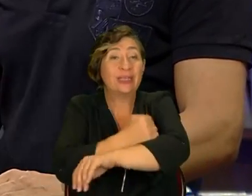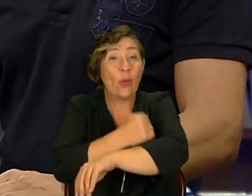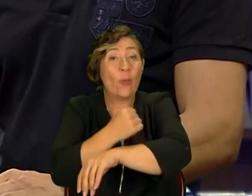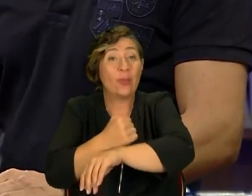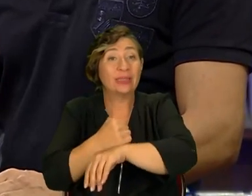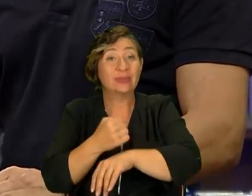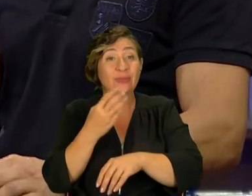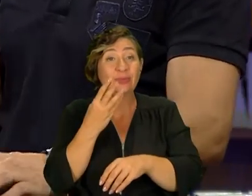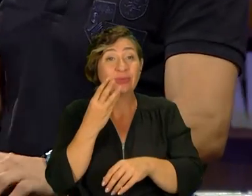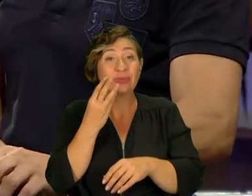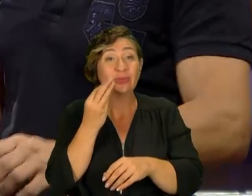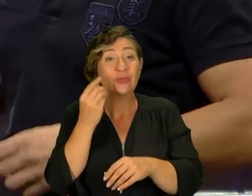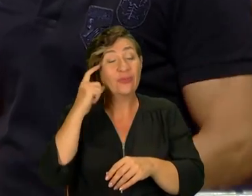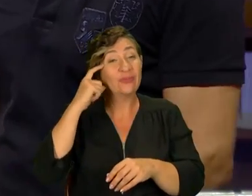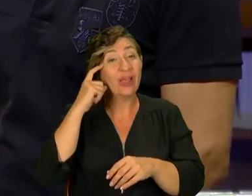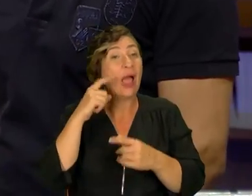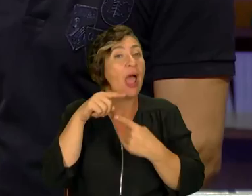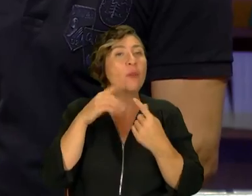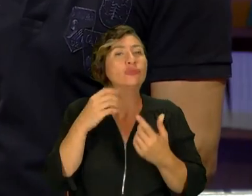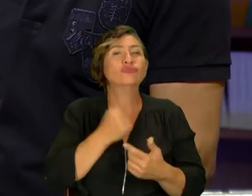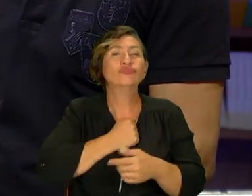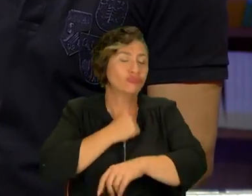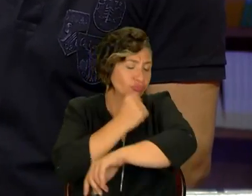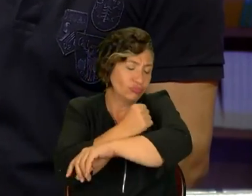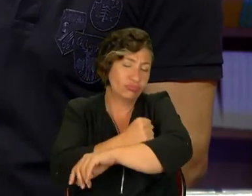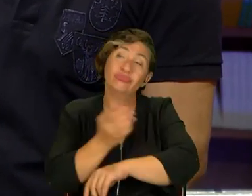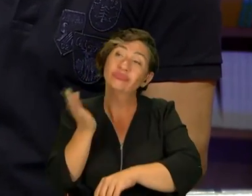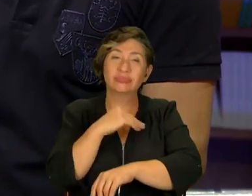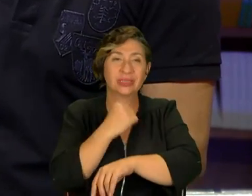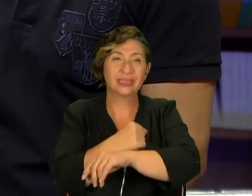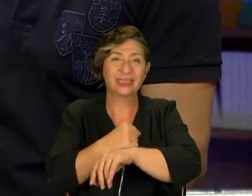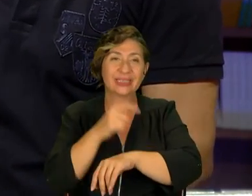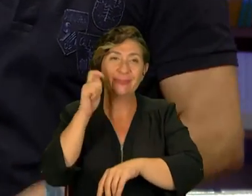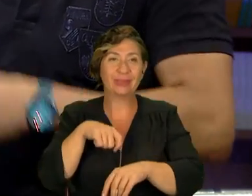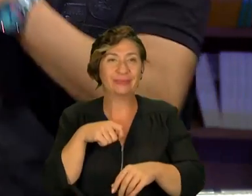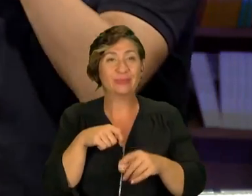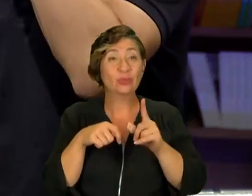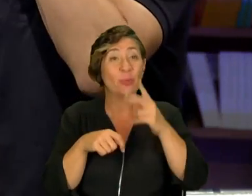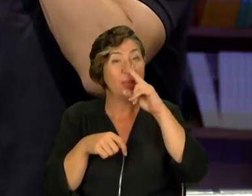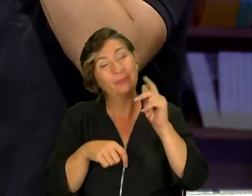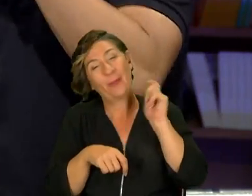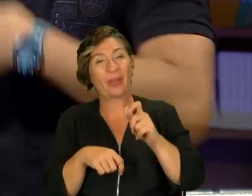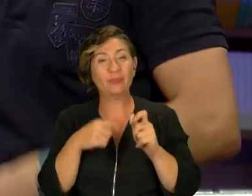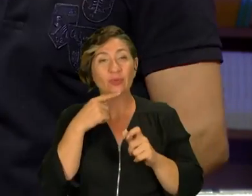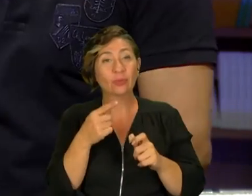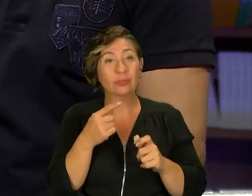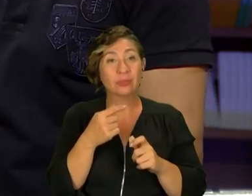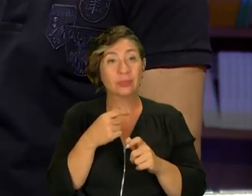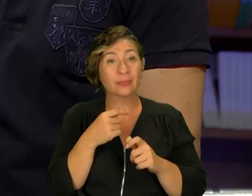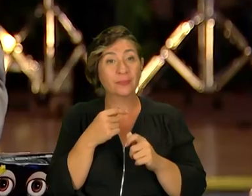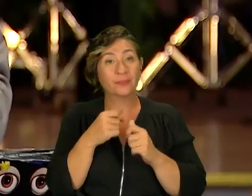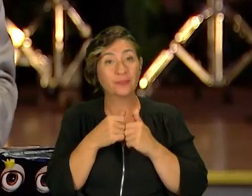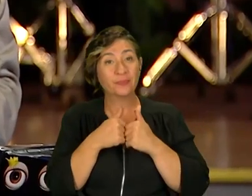yaptırdığım dövmelerden çok da böyle felsefi aramıyorum. Böyle canım sıkıldığı zaman diyorum ki hadi gel kanka bir dövme yapalım, şunu beğendim yapalım diyorum. Hayır, bana